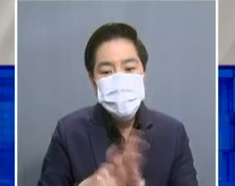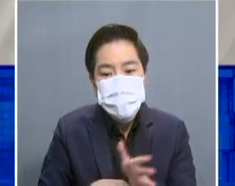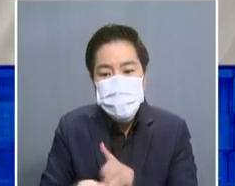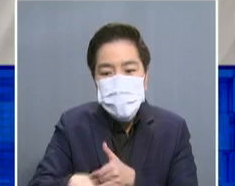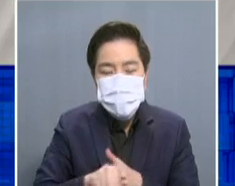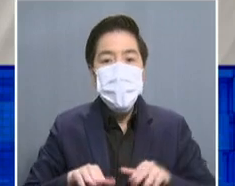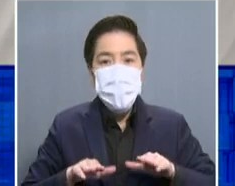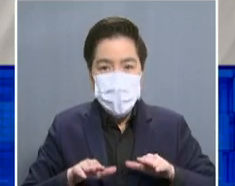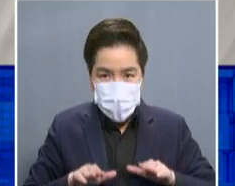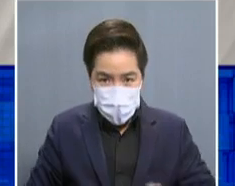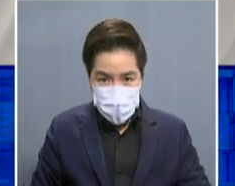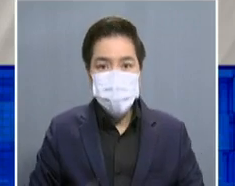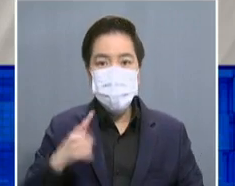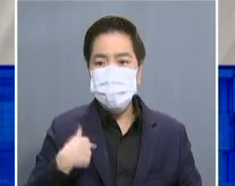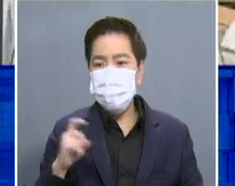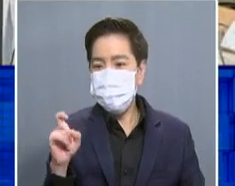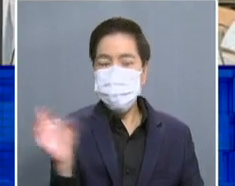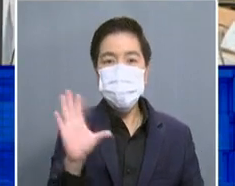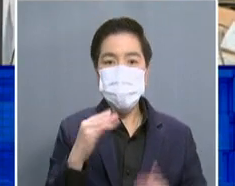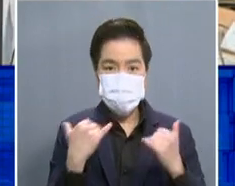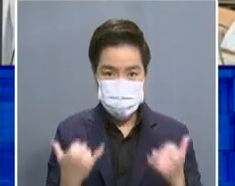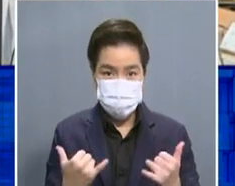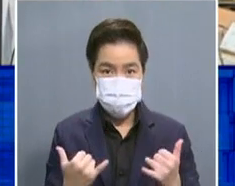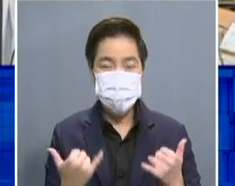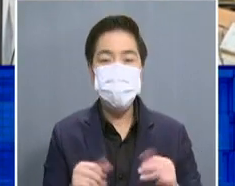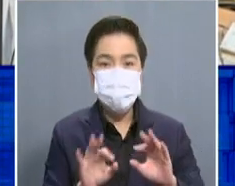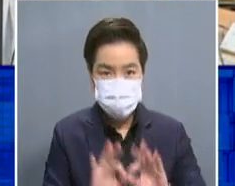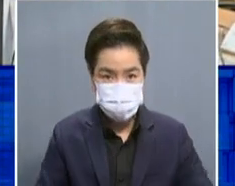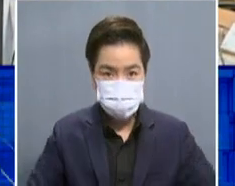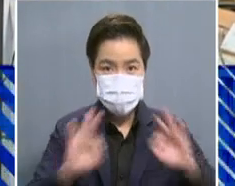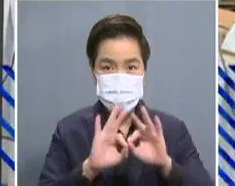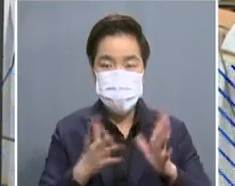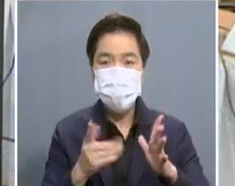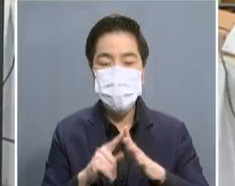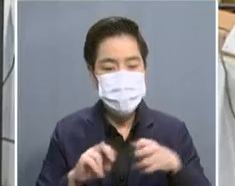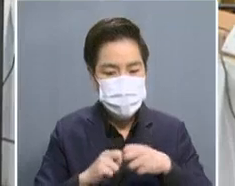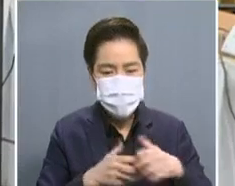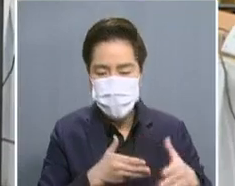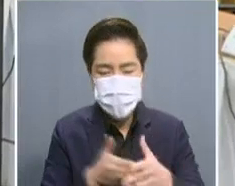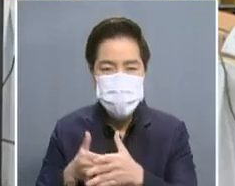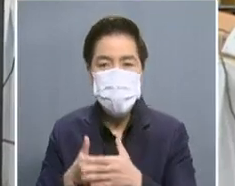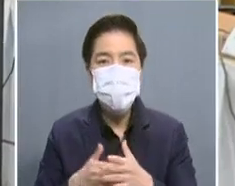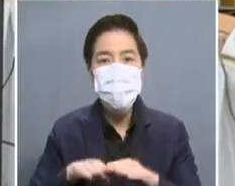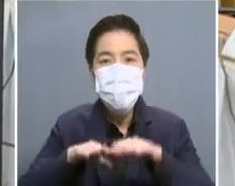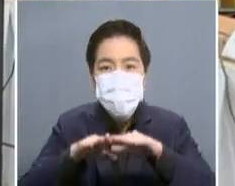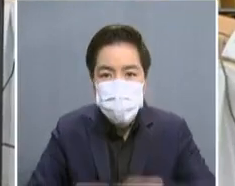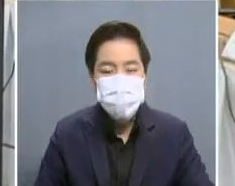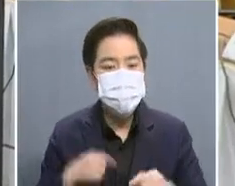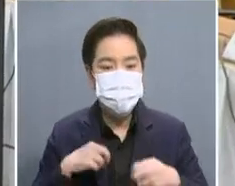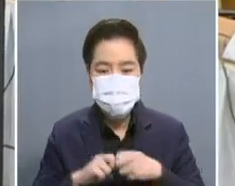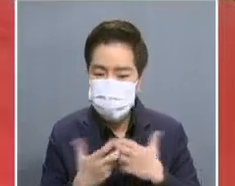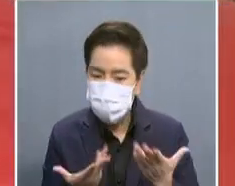เชื้อลดความรุนแรงของโรคและการเสียชีวิตลงนะครับก็เลยจำเป็นจะต้องมีการลดอุปสรรคขั้นตอนต่างๆในการเข้าถึงวัคซีนไม่ว่า